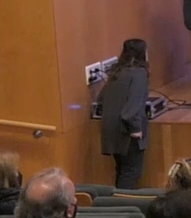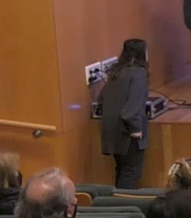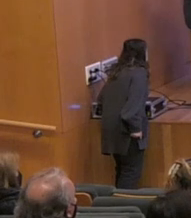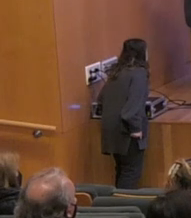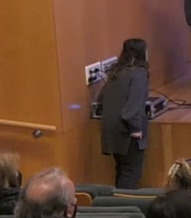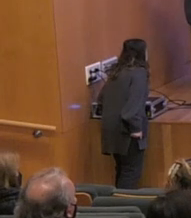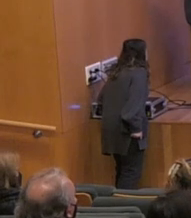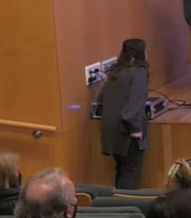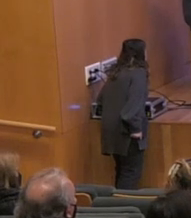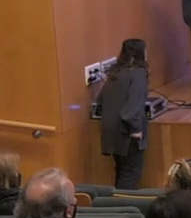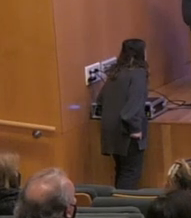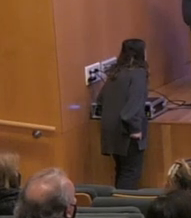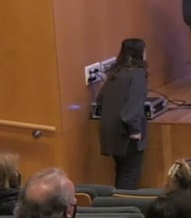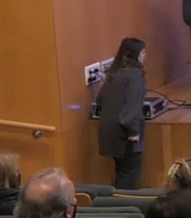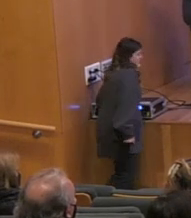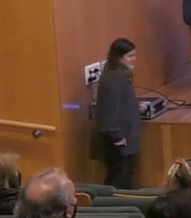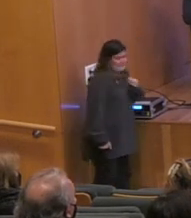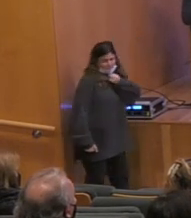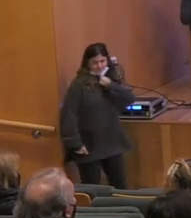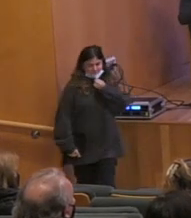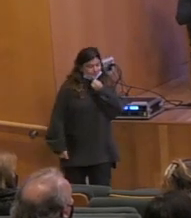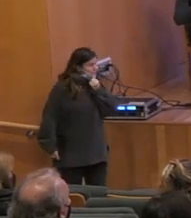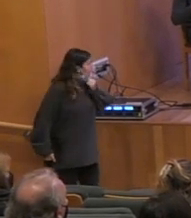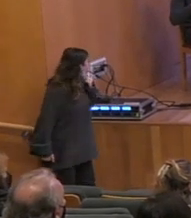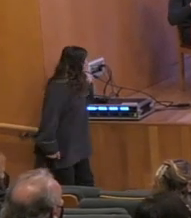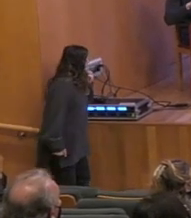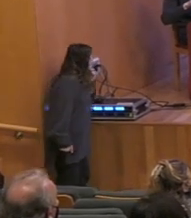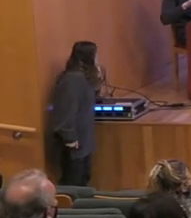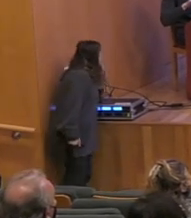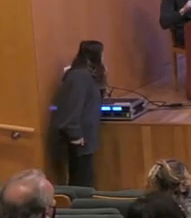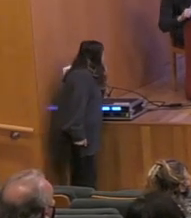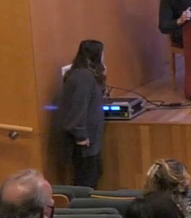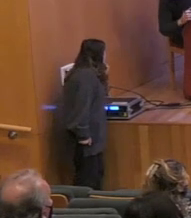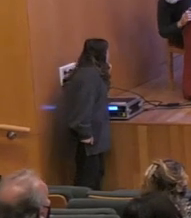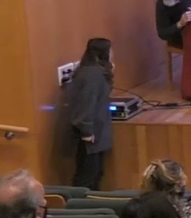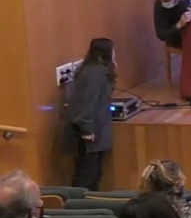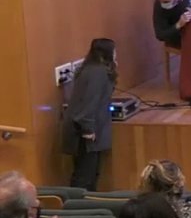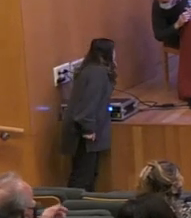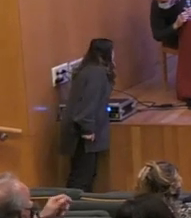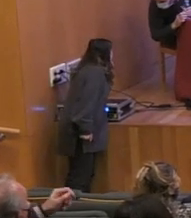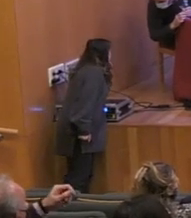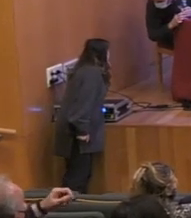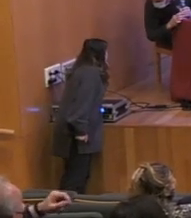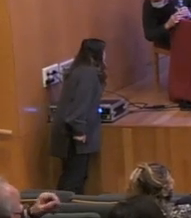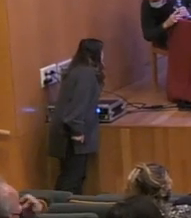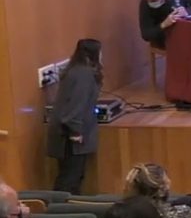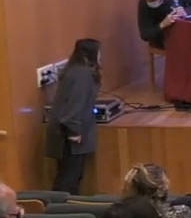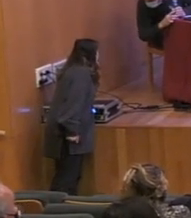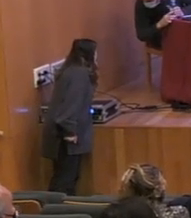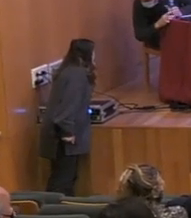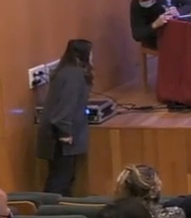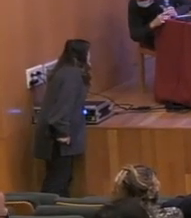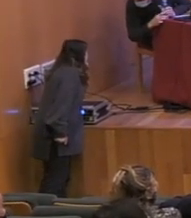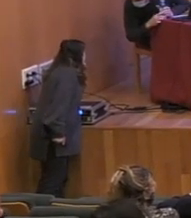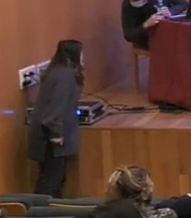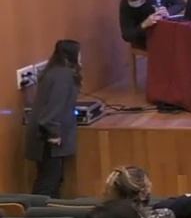l'equip Under Project Lab i estem molt contents d'estar aquí amb vosaltres per compartir aquest gran projecte que a nosaltres ens fa fer molta